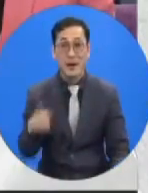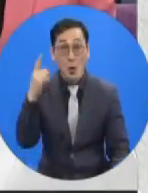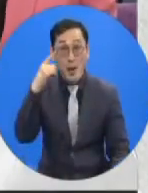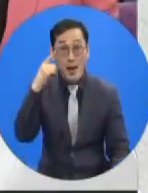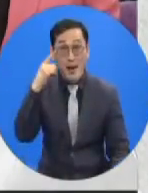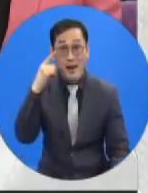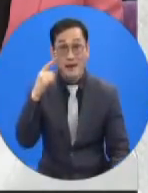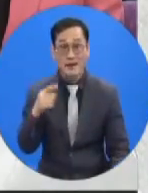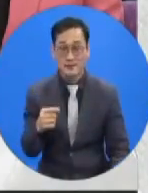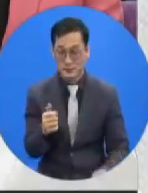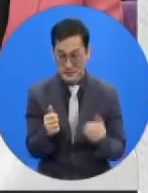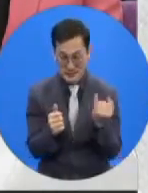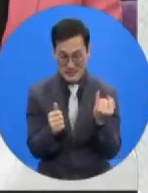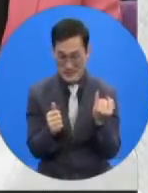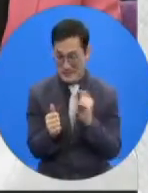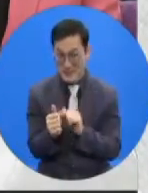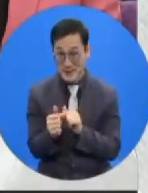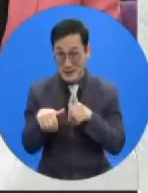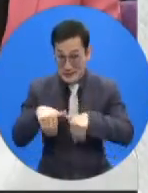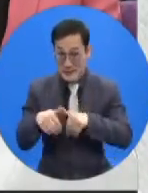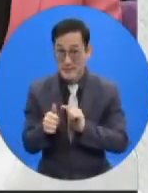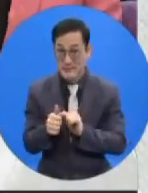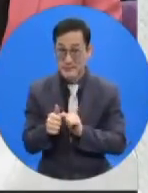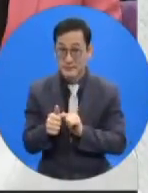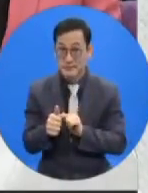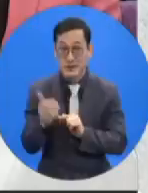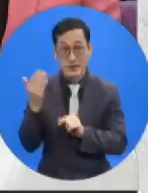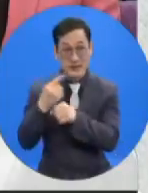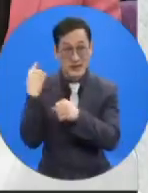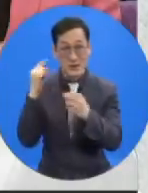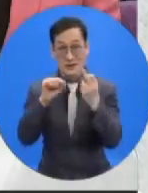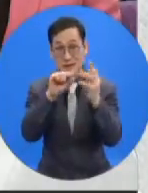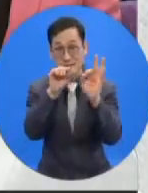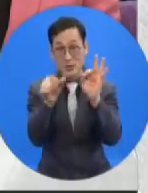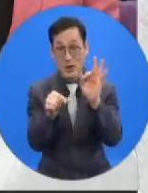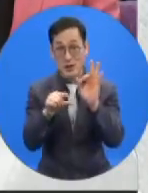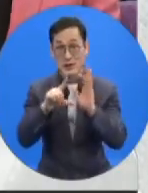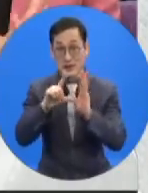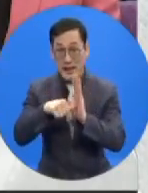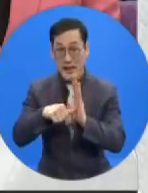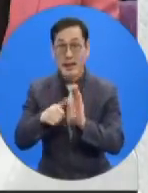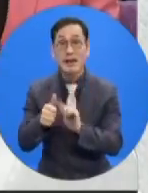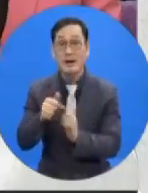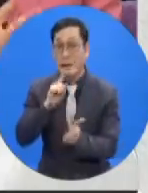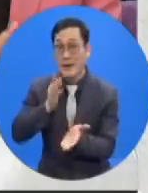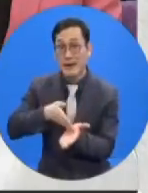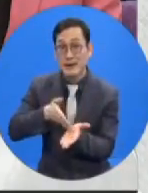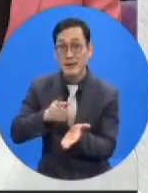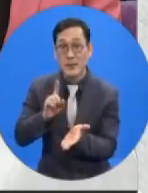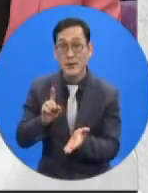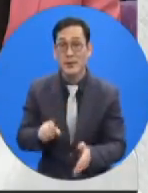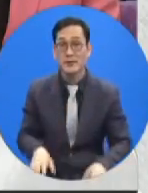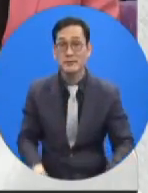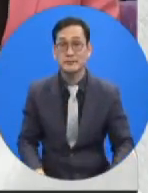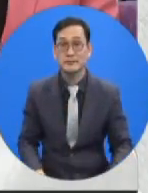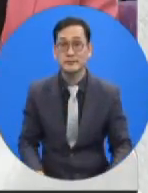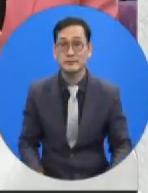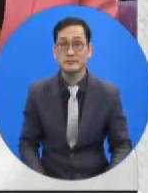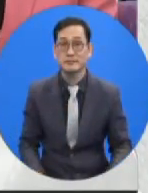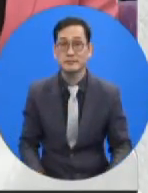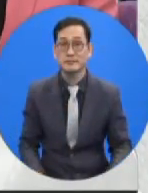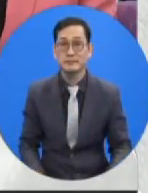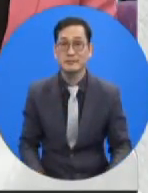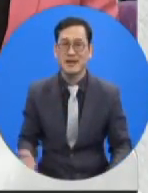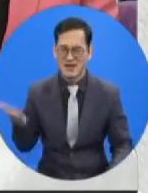PB 자체가 지난해 10월 달이었죠. 알릴레오에서 얘기를 할 때 이미 그 당시에 했던